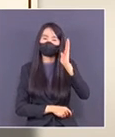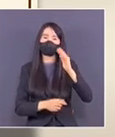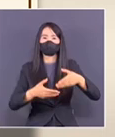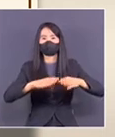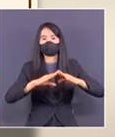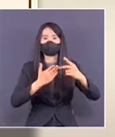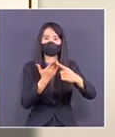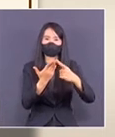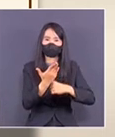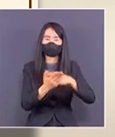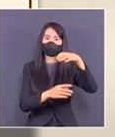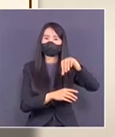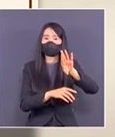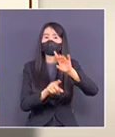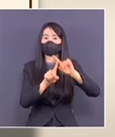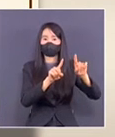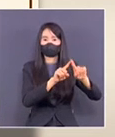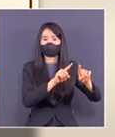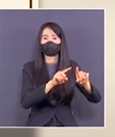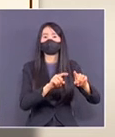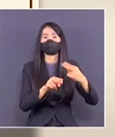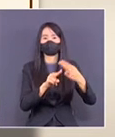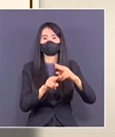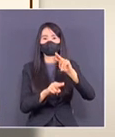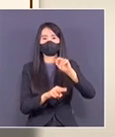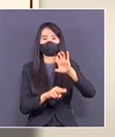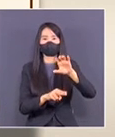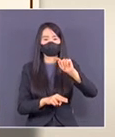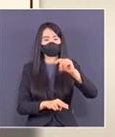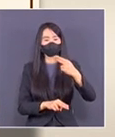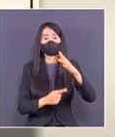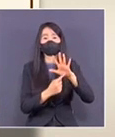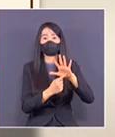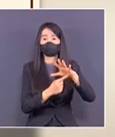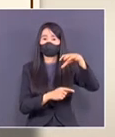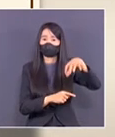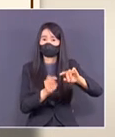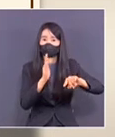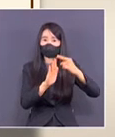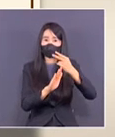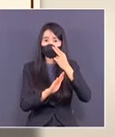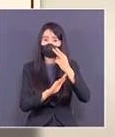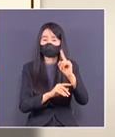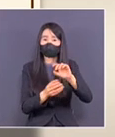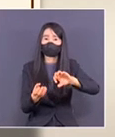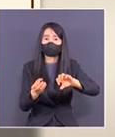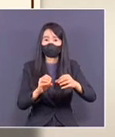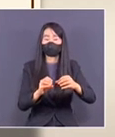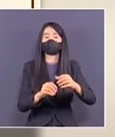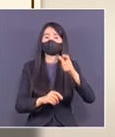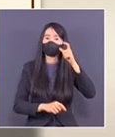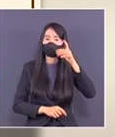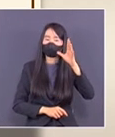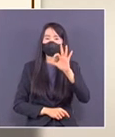เป็นที่ปรึกษาให้แก่บริษัทนิติทัศน์โปรโมชั่นจำกัดเป็นผู้ริเริ่มก่อตั้งสถานีวิทยุลูกทุ่ง